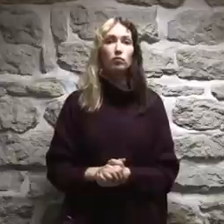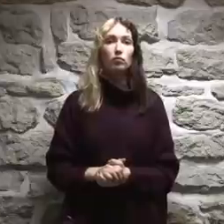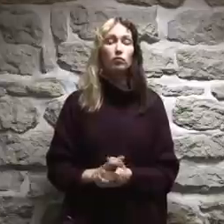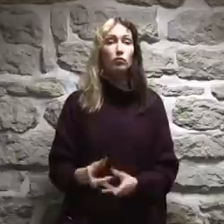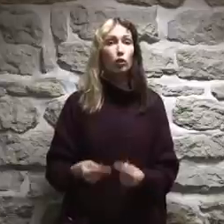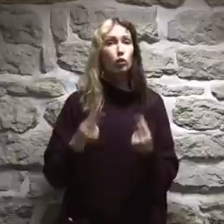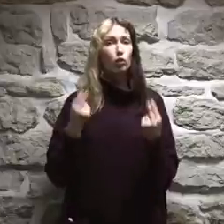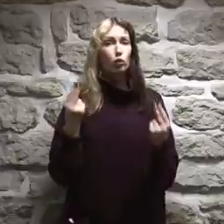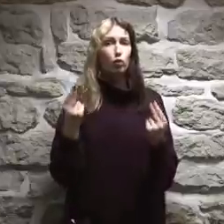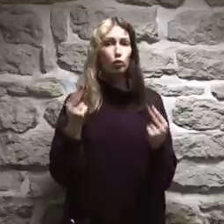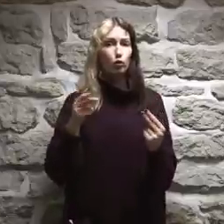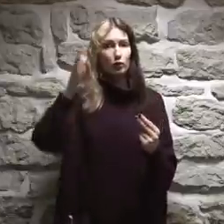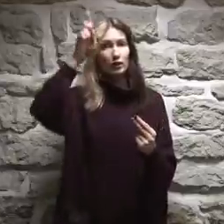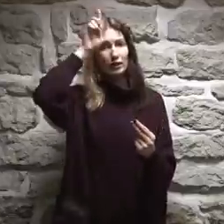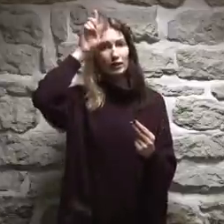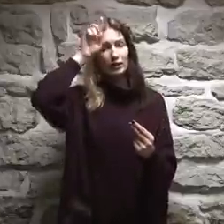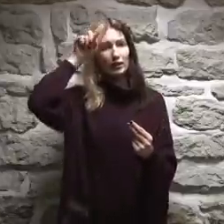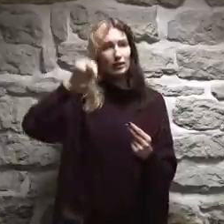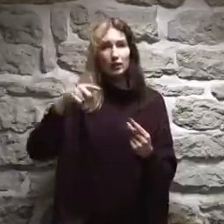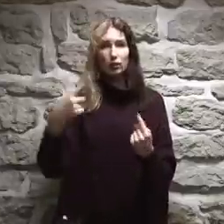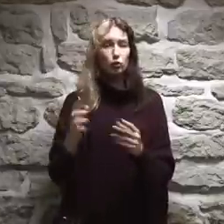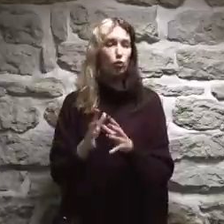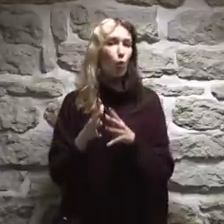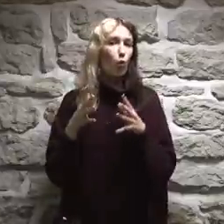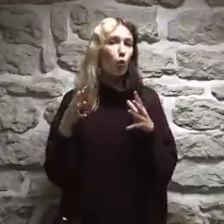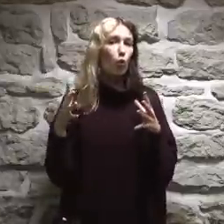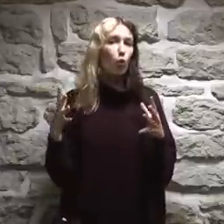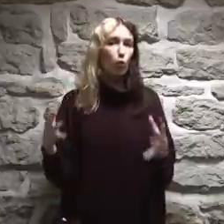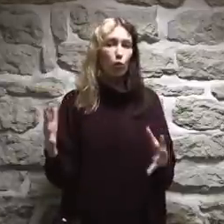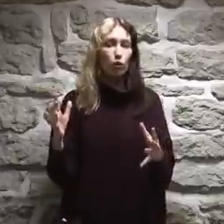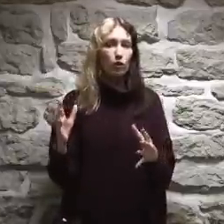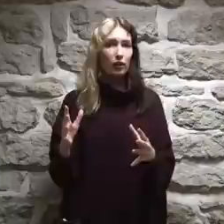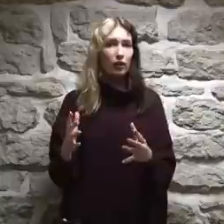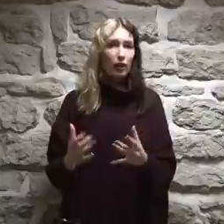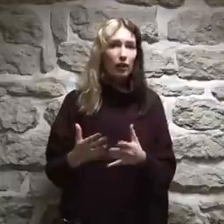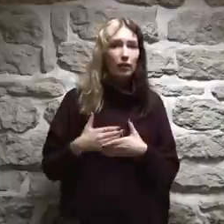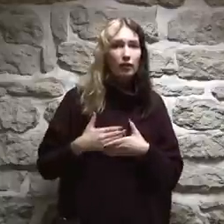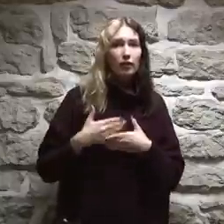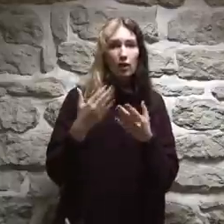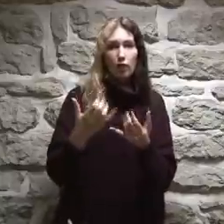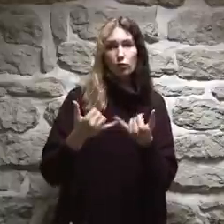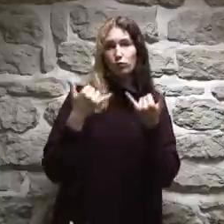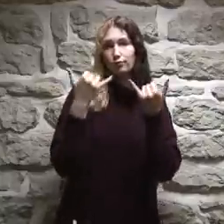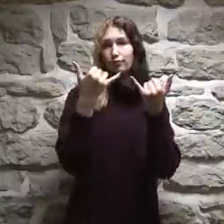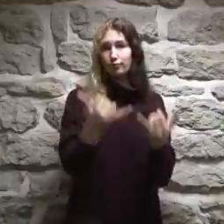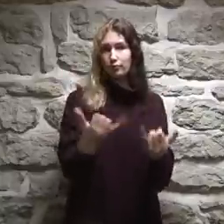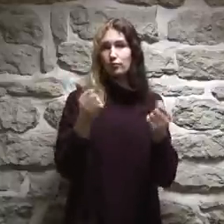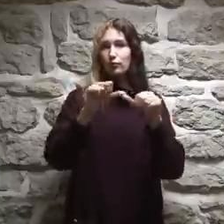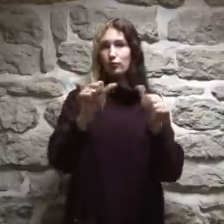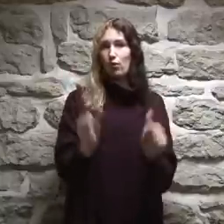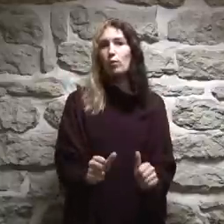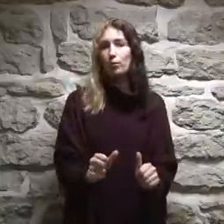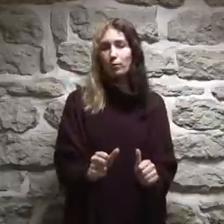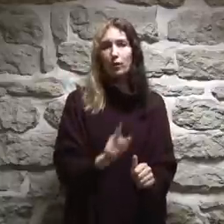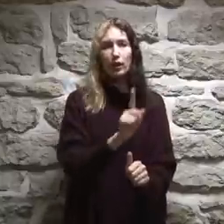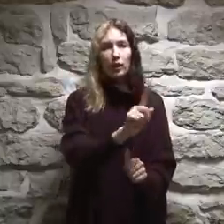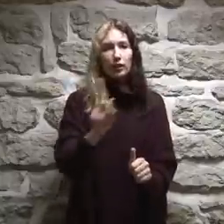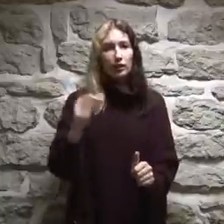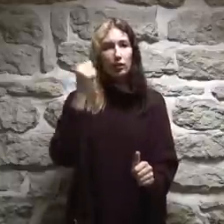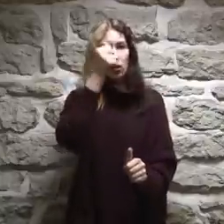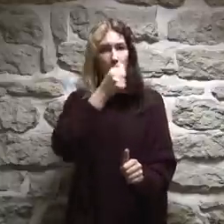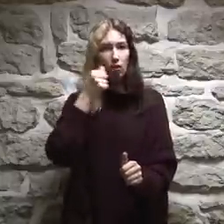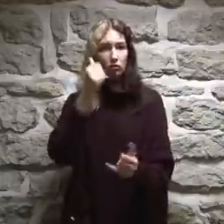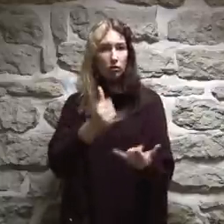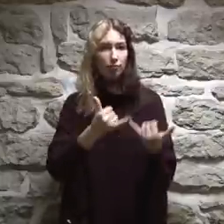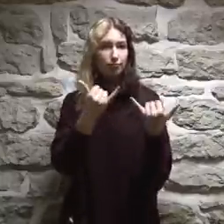Tunnustus on meie riigi üks kõige suuremaid tänu avaldusi, mida mida me iga-aastaselt välja